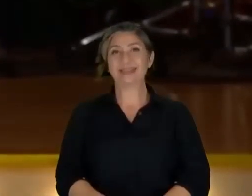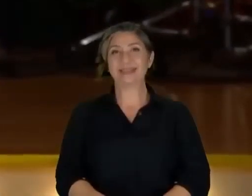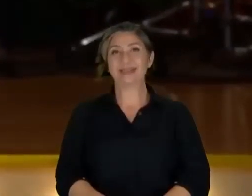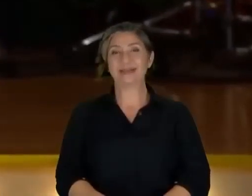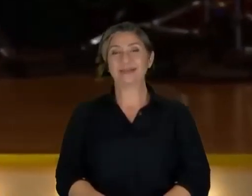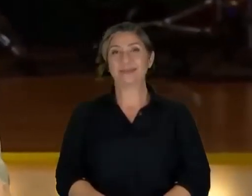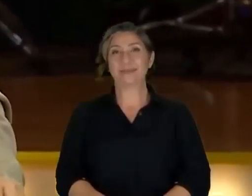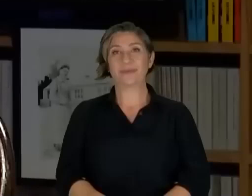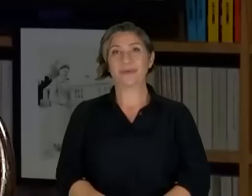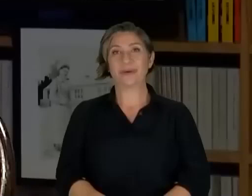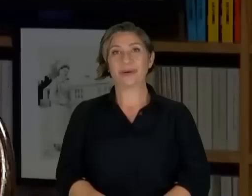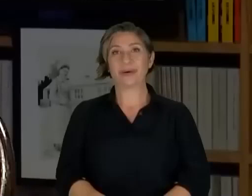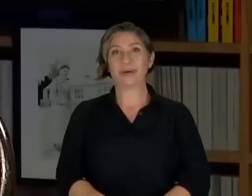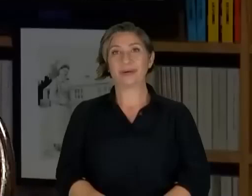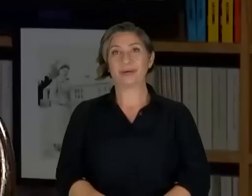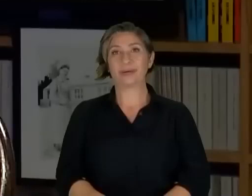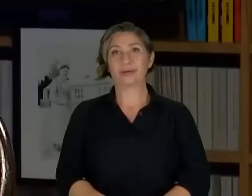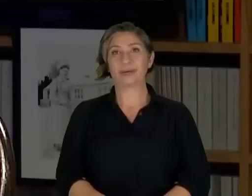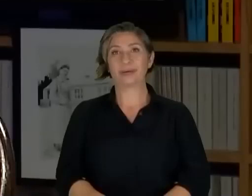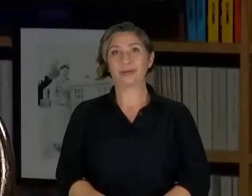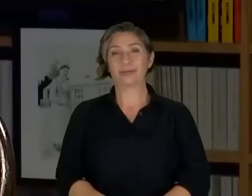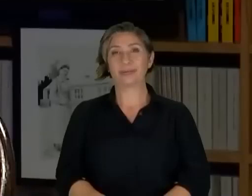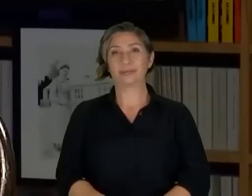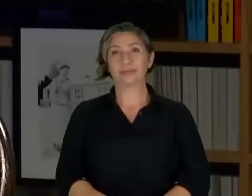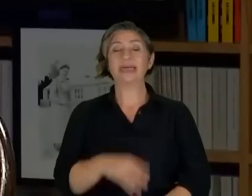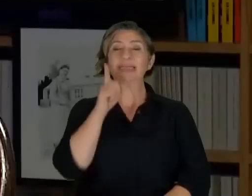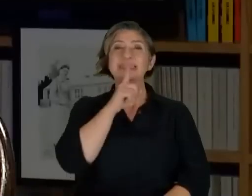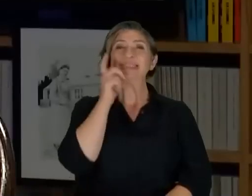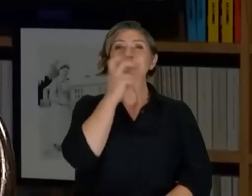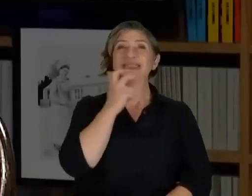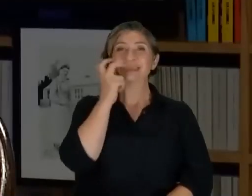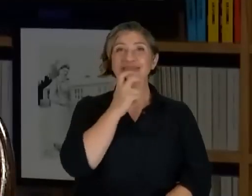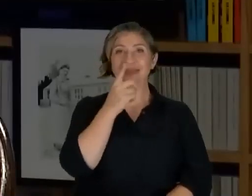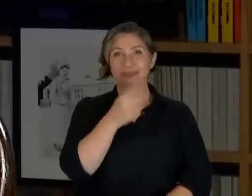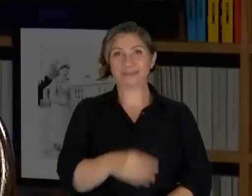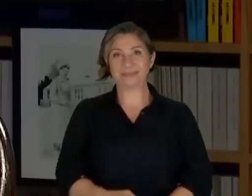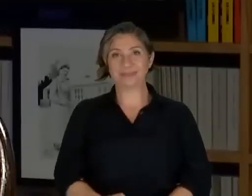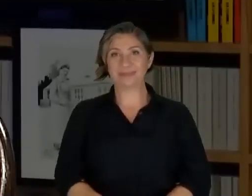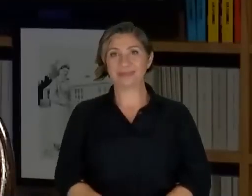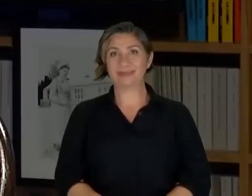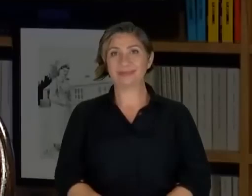nasıl söylüyorsunuz onu? Fly me to the moon, let me.